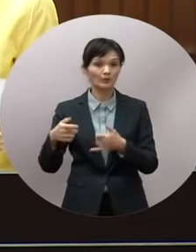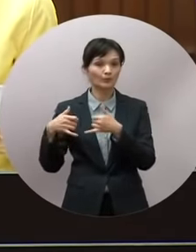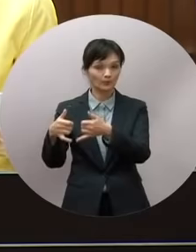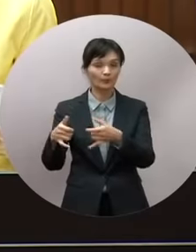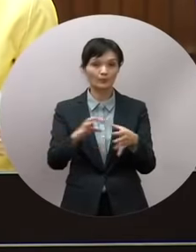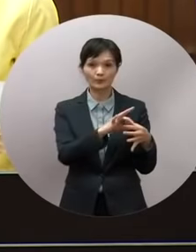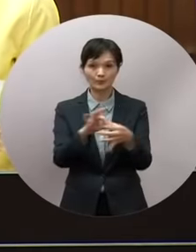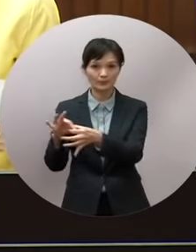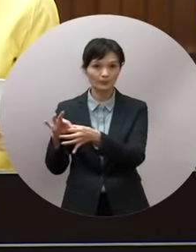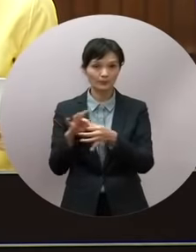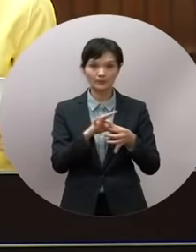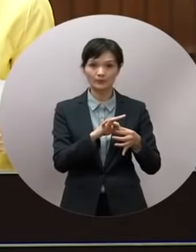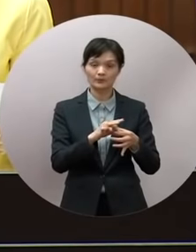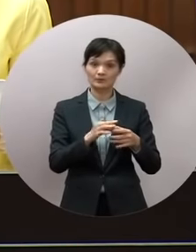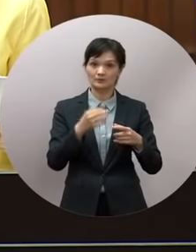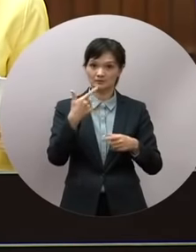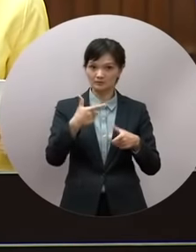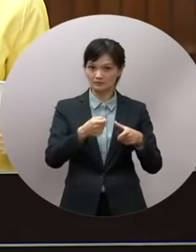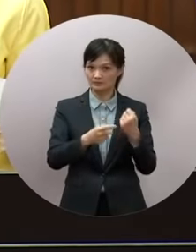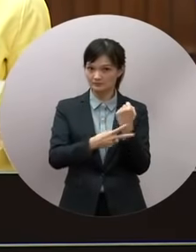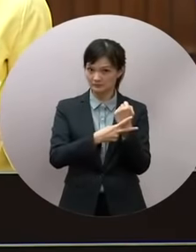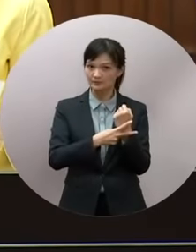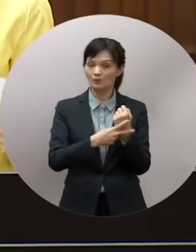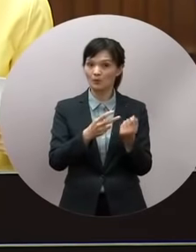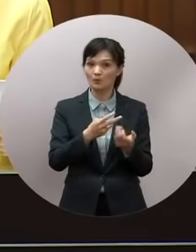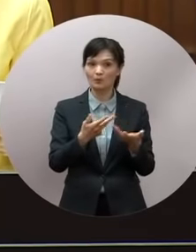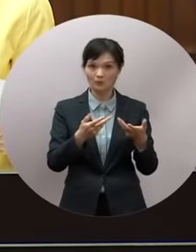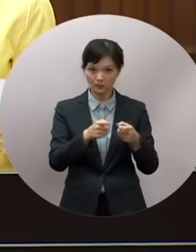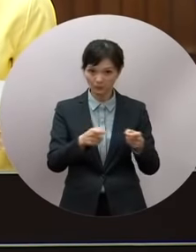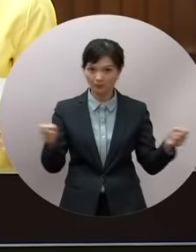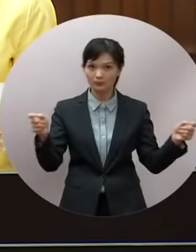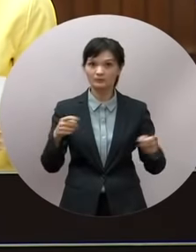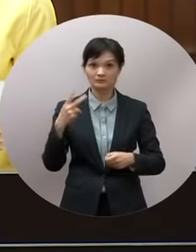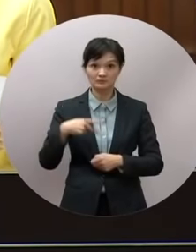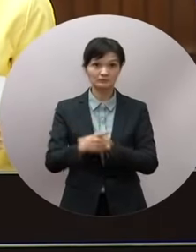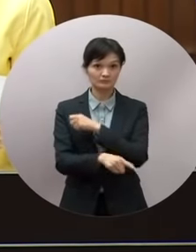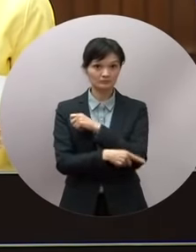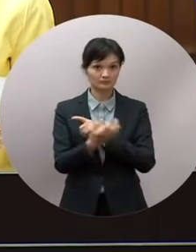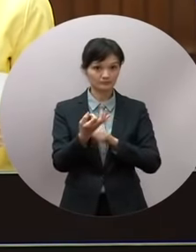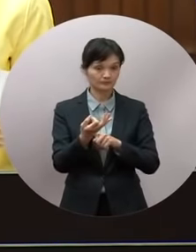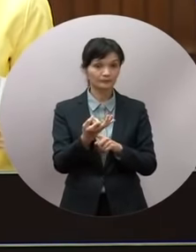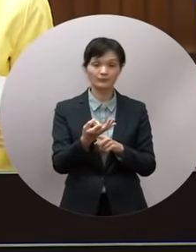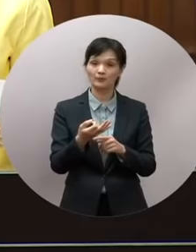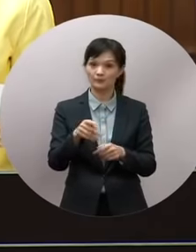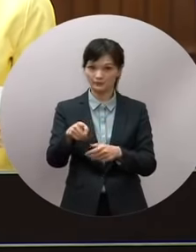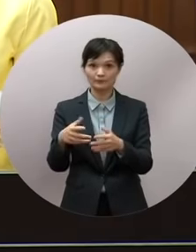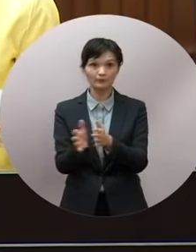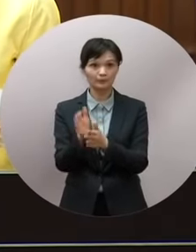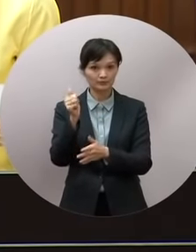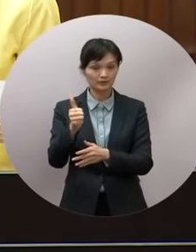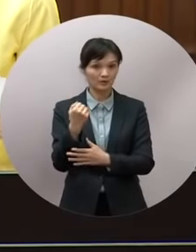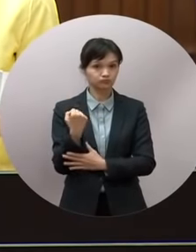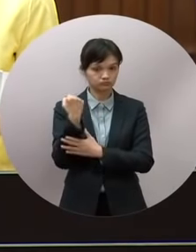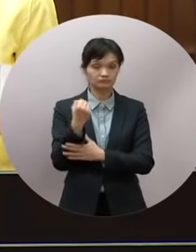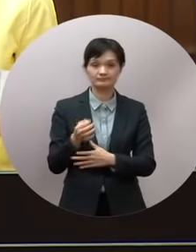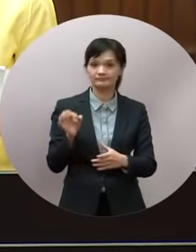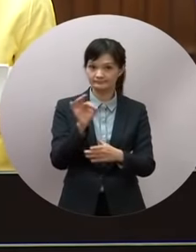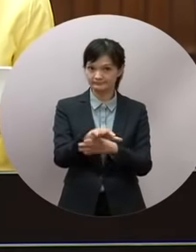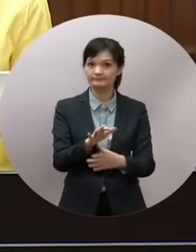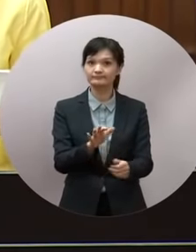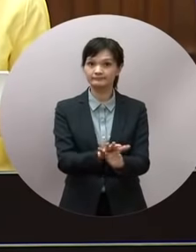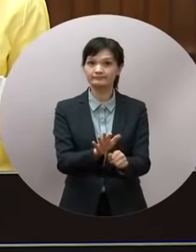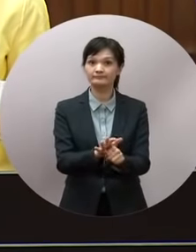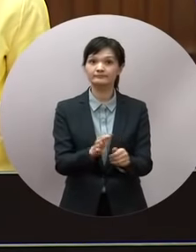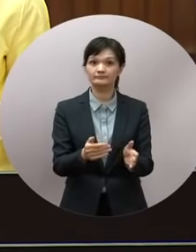多。那最后一段的这个经费在4月份哈，部长这边哈也大力的协助，也已经核定下来了。还有